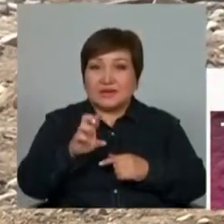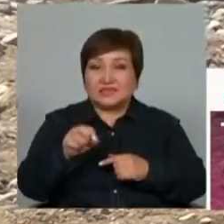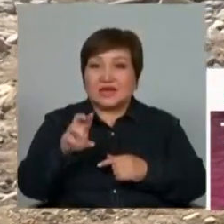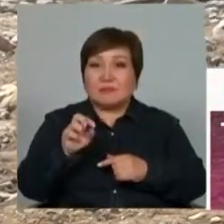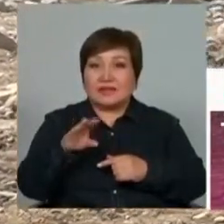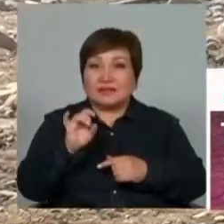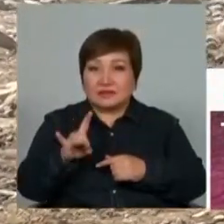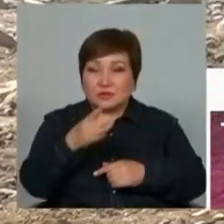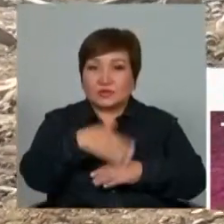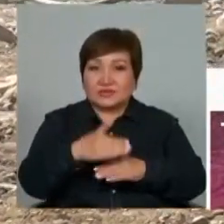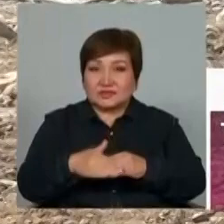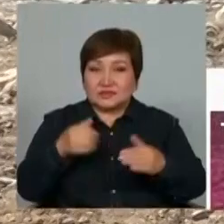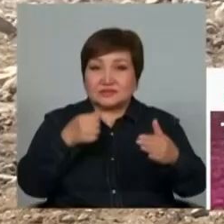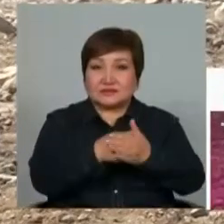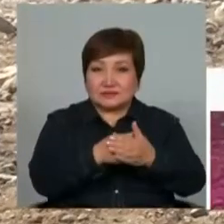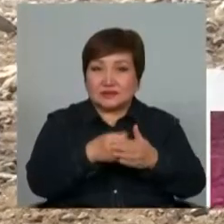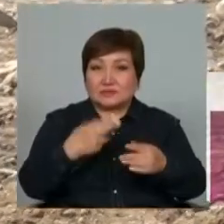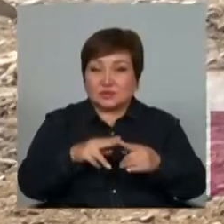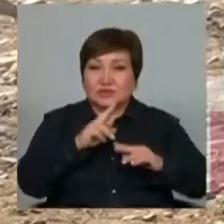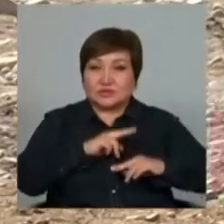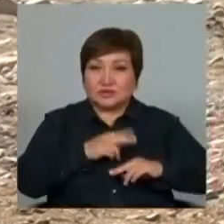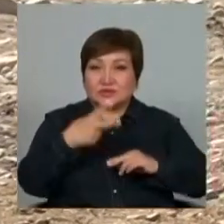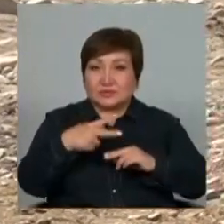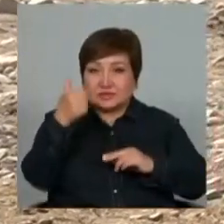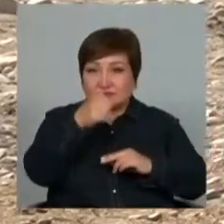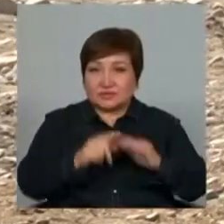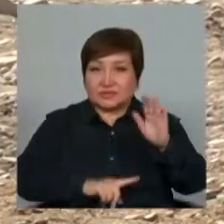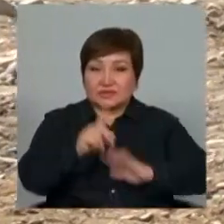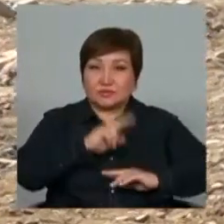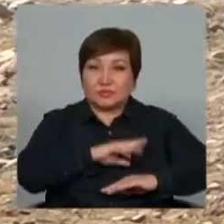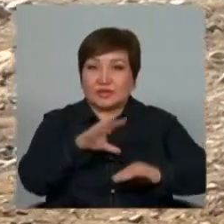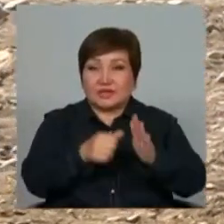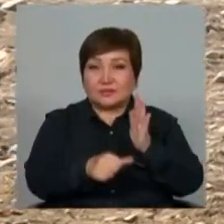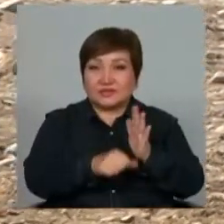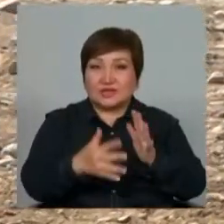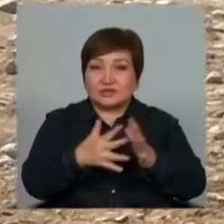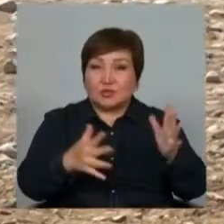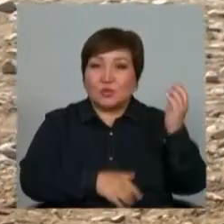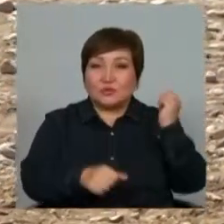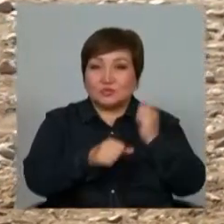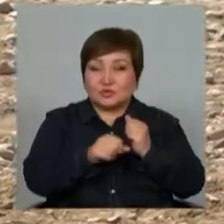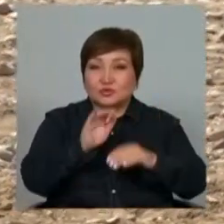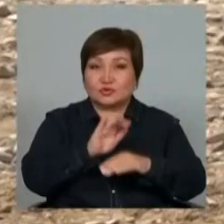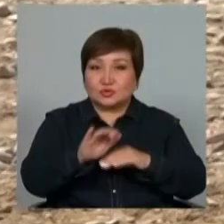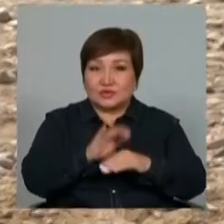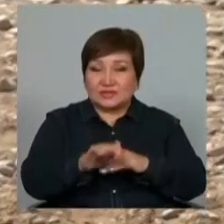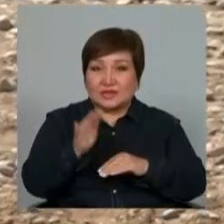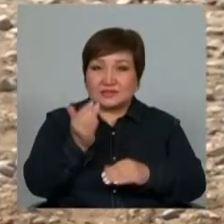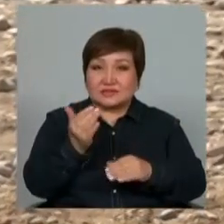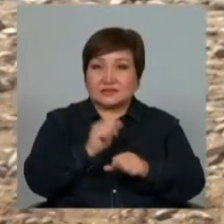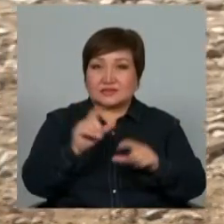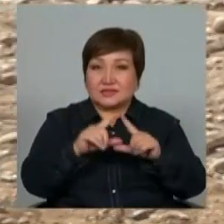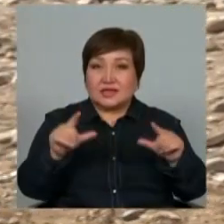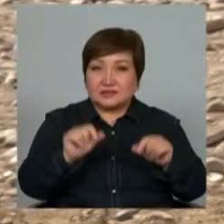келіп тіреледі. Мұнда шаруа 2020 жылы басталған. Барлығы 60-қа жуық жұмысшы жұмылдырылған. Станцияда қазір